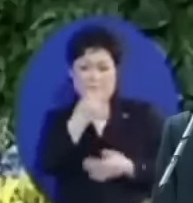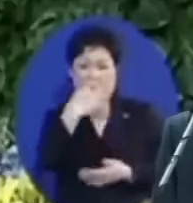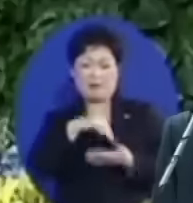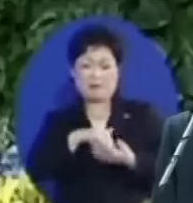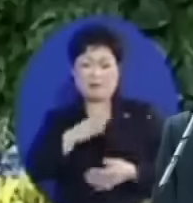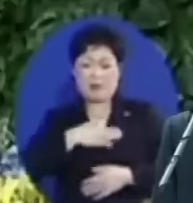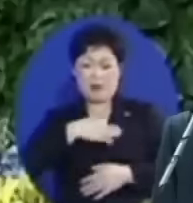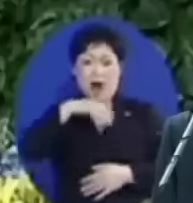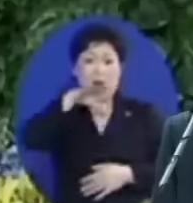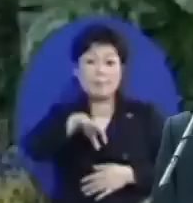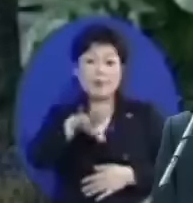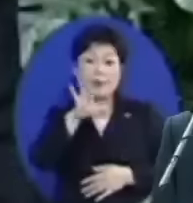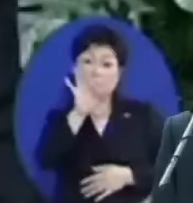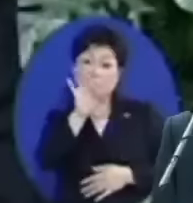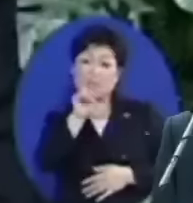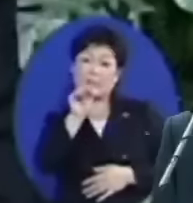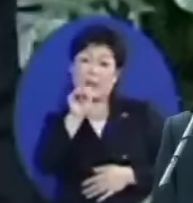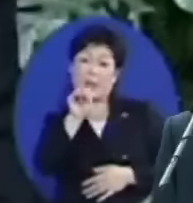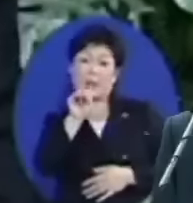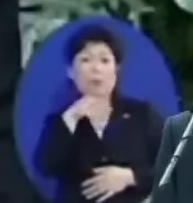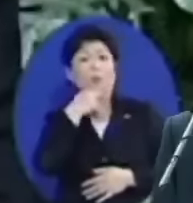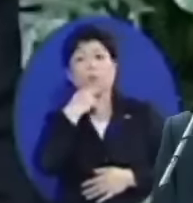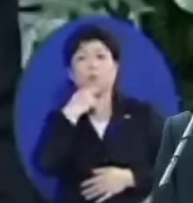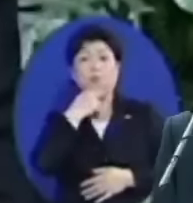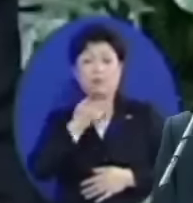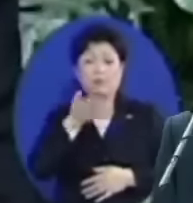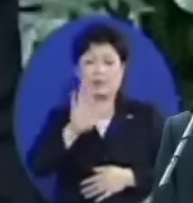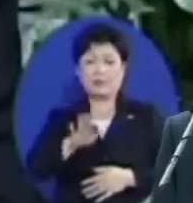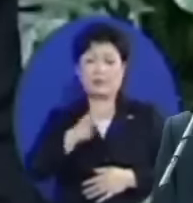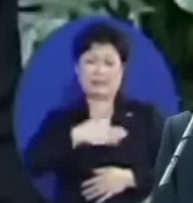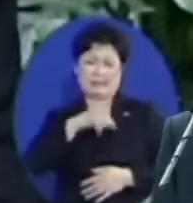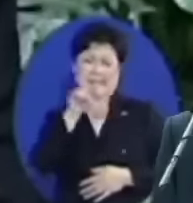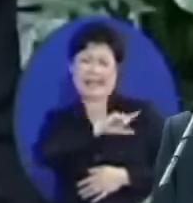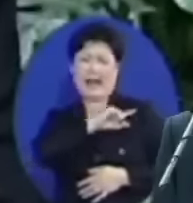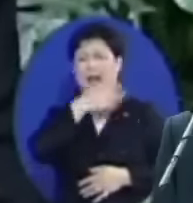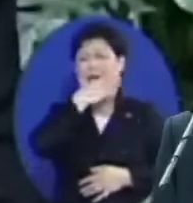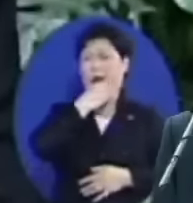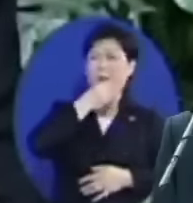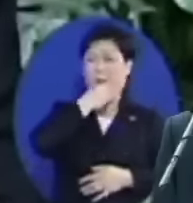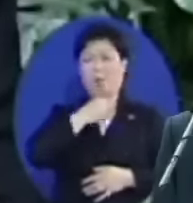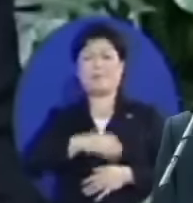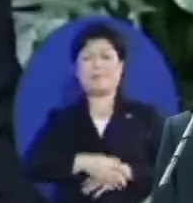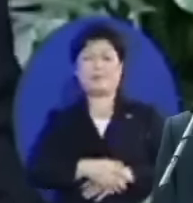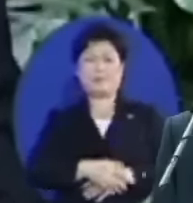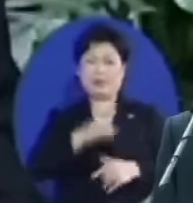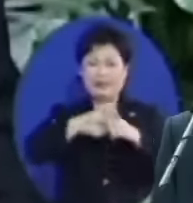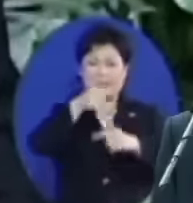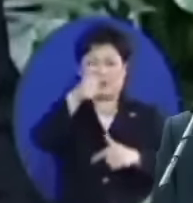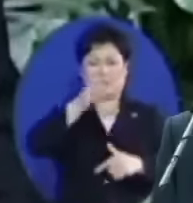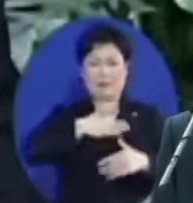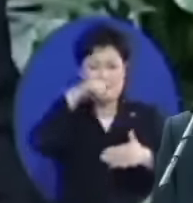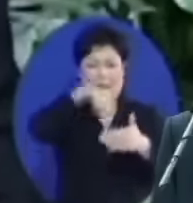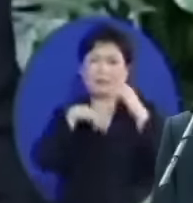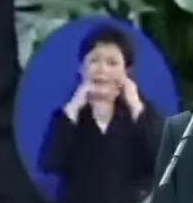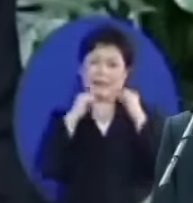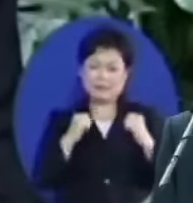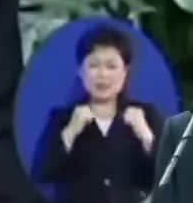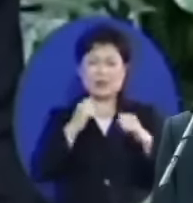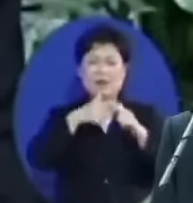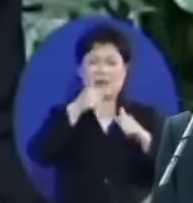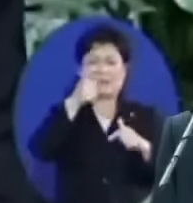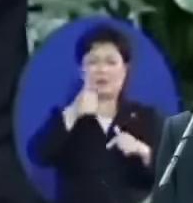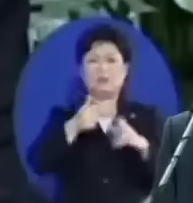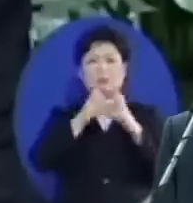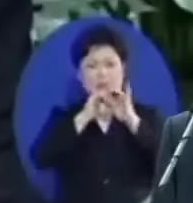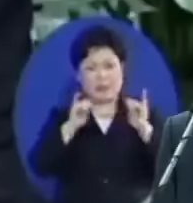돈 2만 원도 없습니다. 그래도 난 제일 행복한 사람입니다. 예수님이 내 마음에 계시고 내가 예수님을